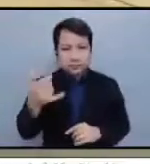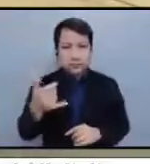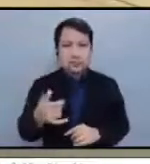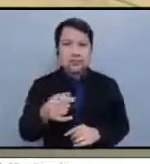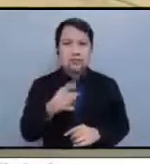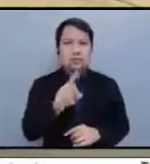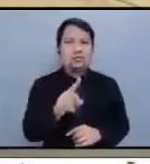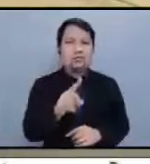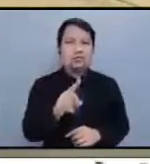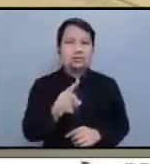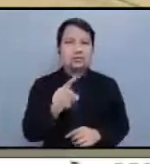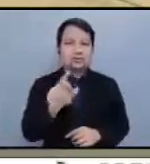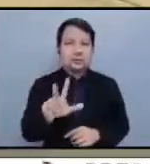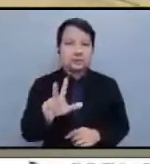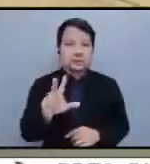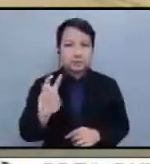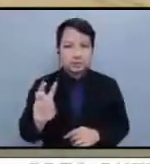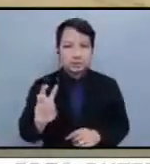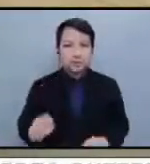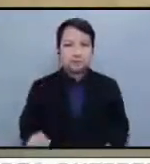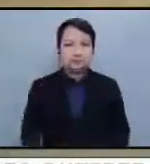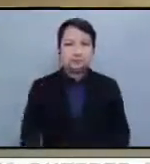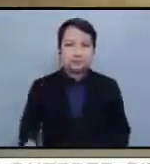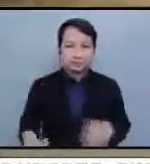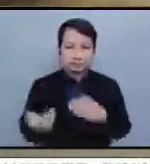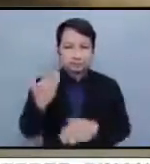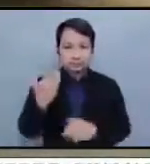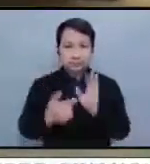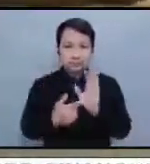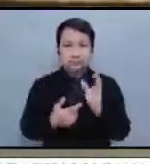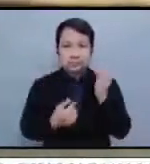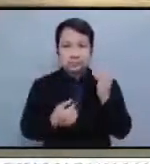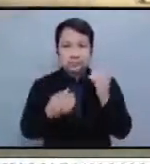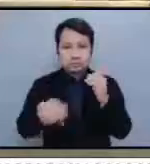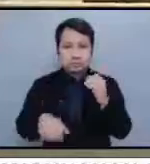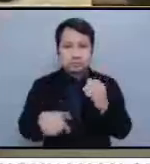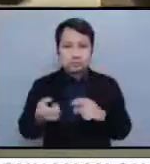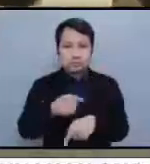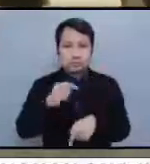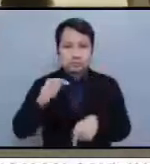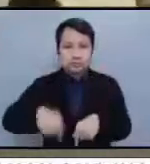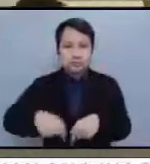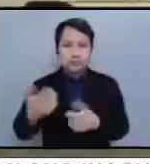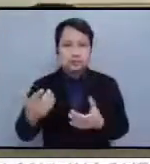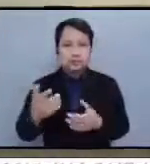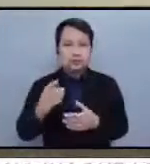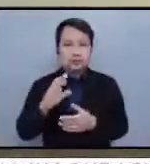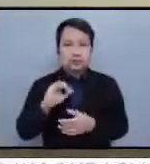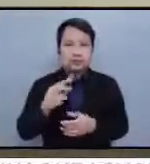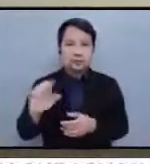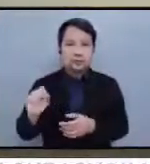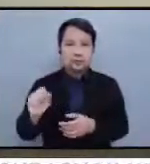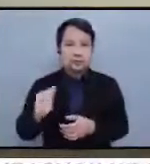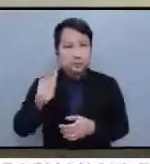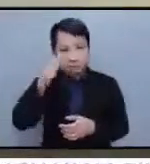MMDA ng 136. Yan muna ang latest Chica on the Road mula rito sa Commonwealth Avenue.